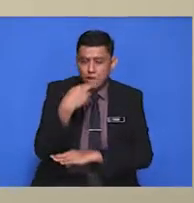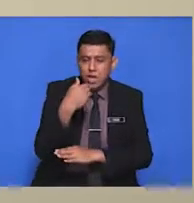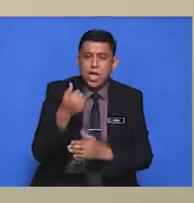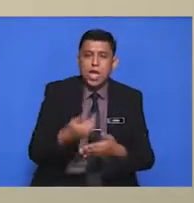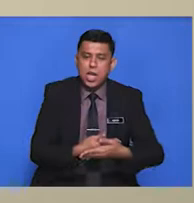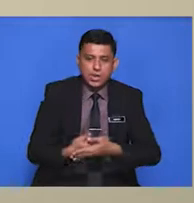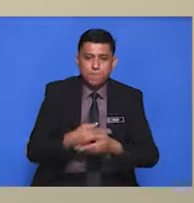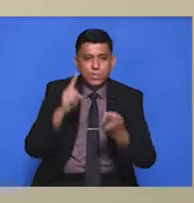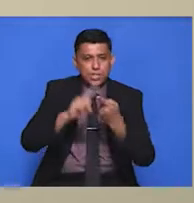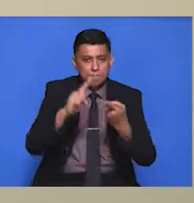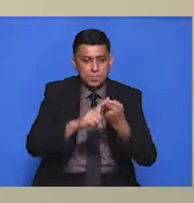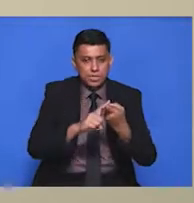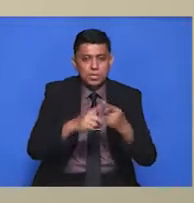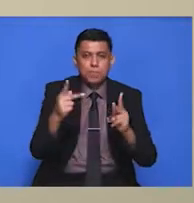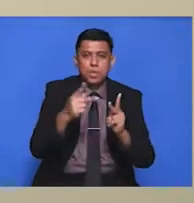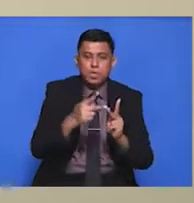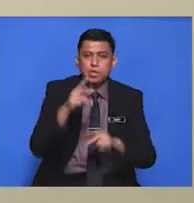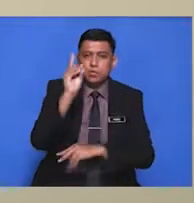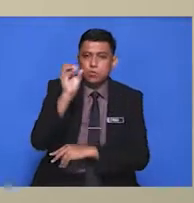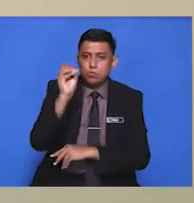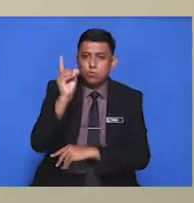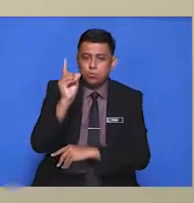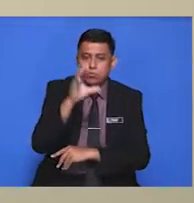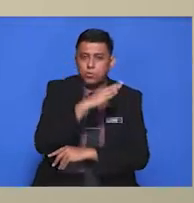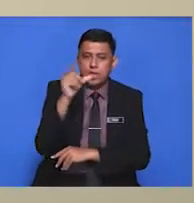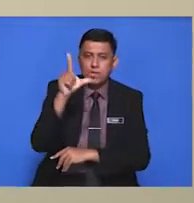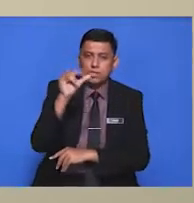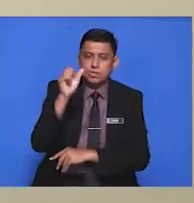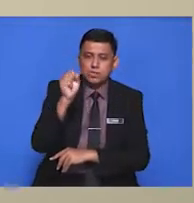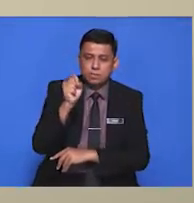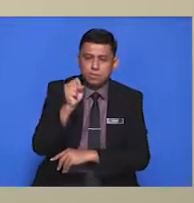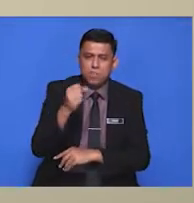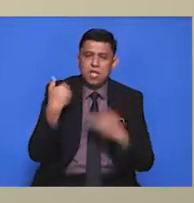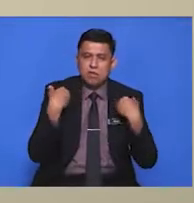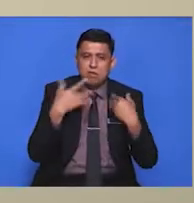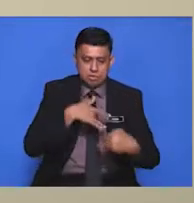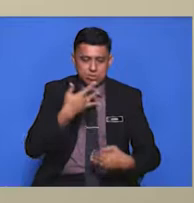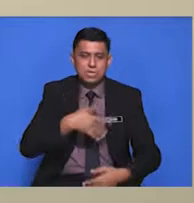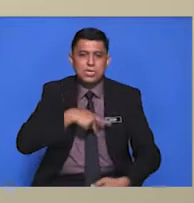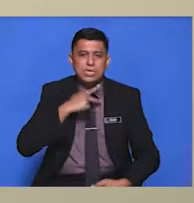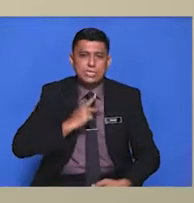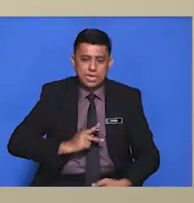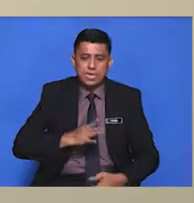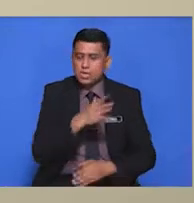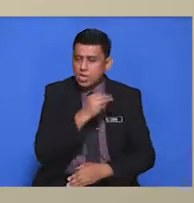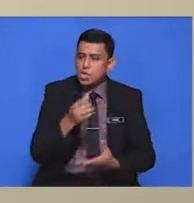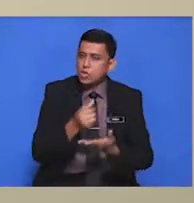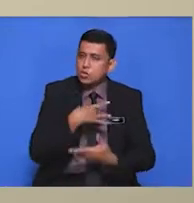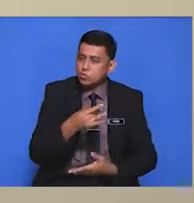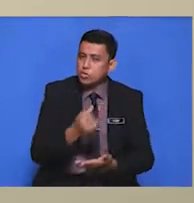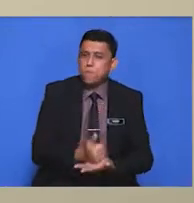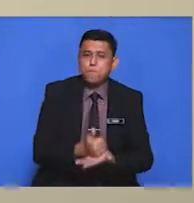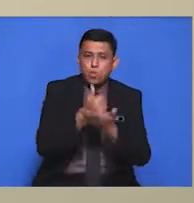kepada Dodo dan Misa. Talia merupakan seorang yang mempunyai belas kasihan dan suka menolong.